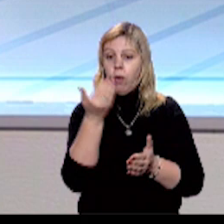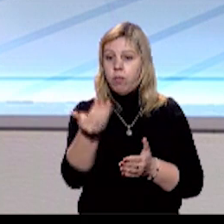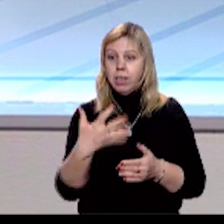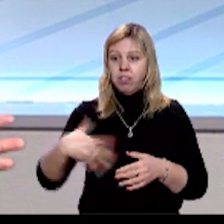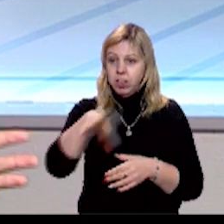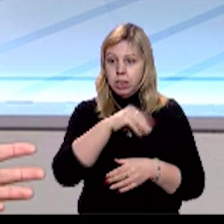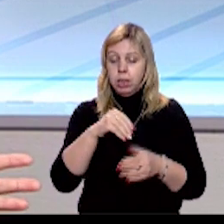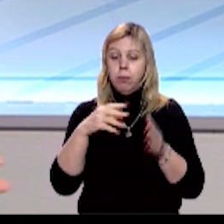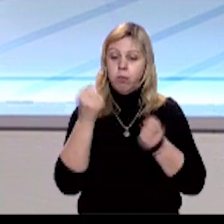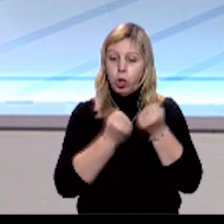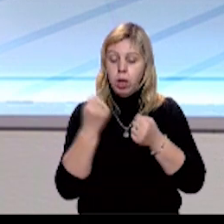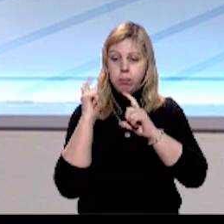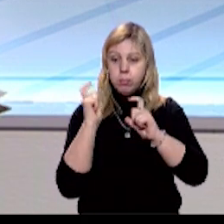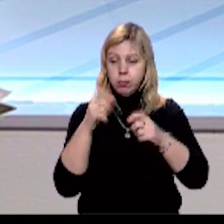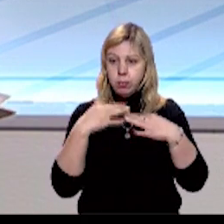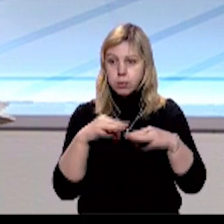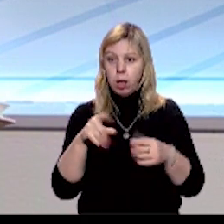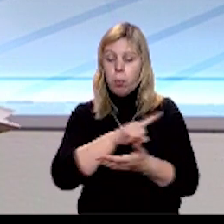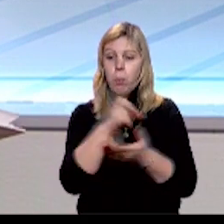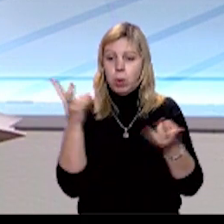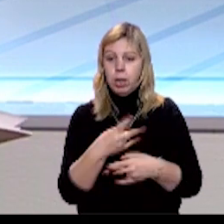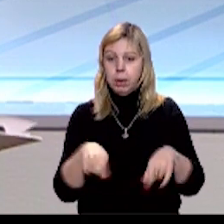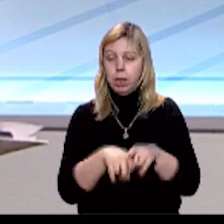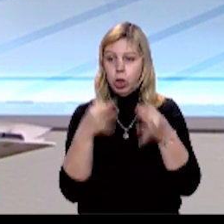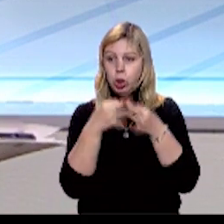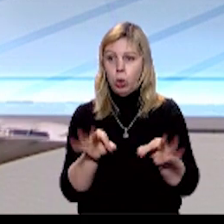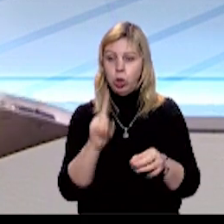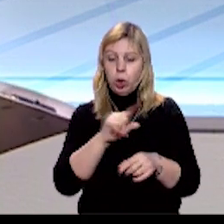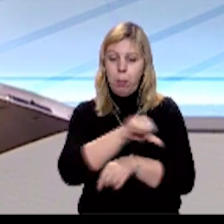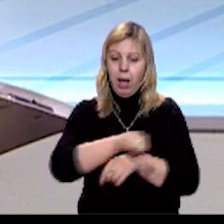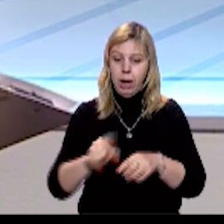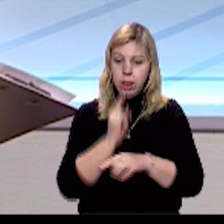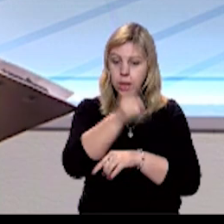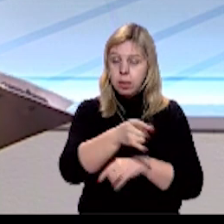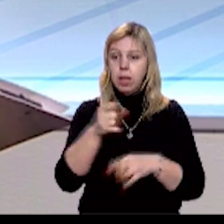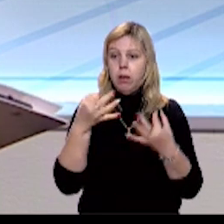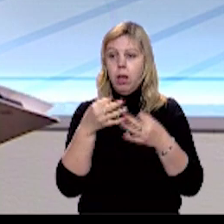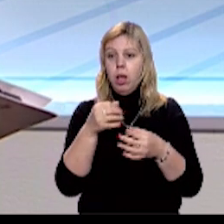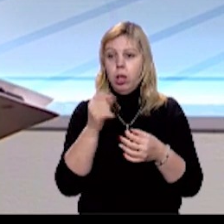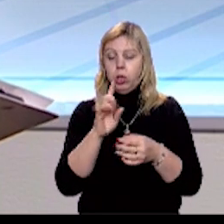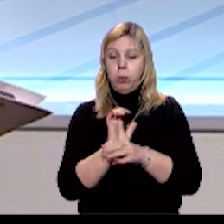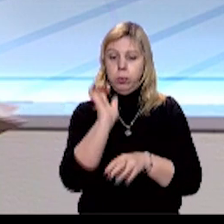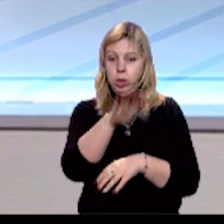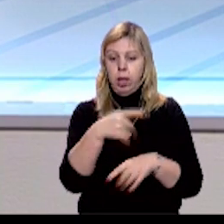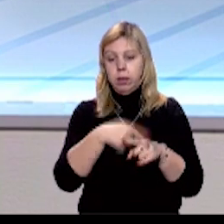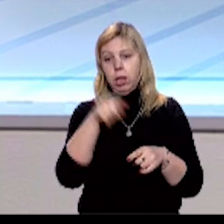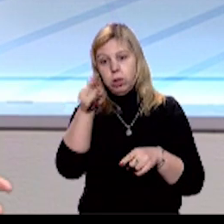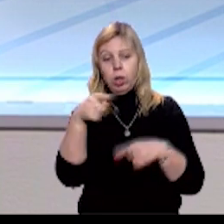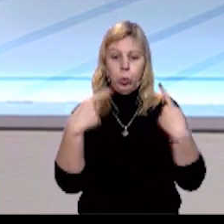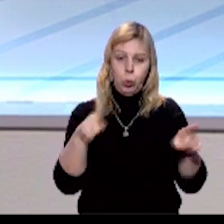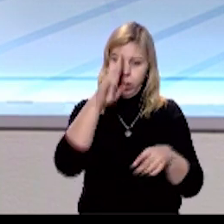всім водіям вантажного транспорту потрібні такі дозволи, аби перетнути кордон і відповідно доставити до тієї чи іншої